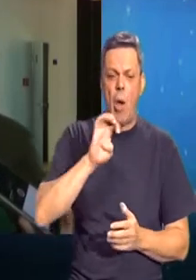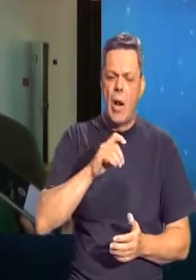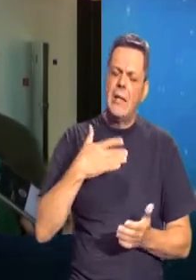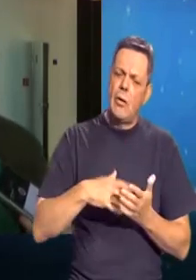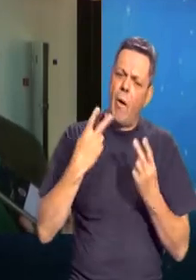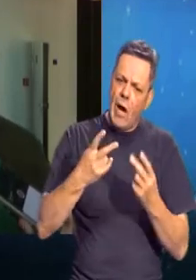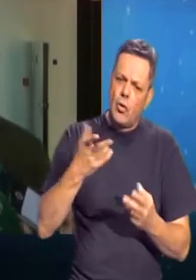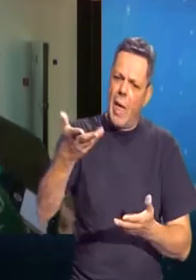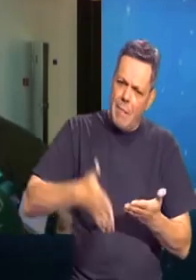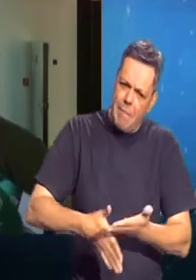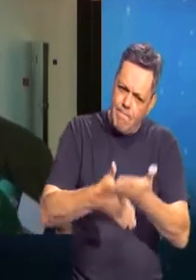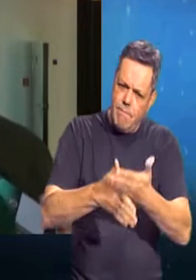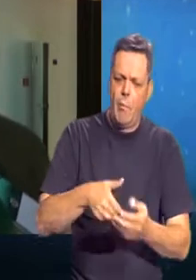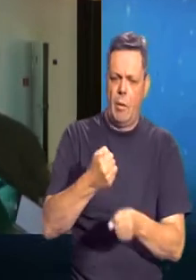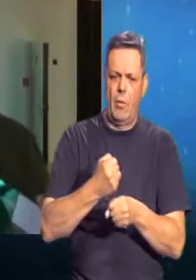da ih potaknemo na rad.